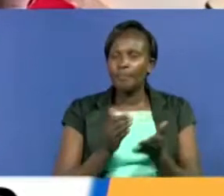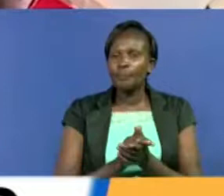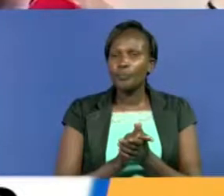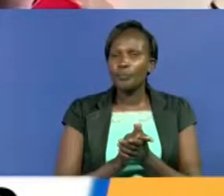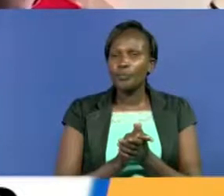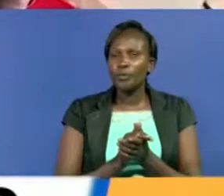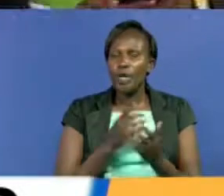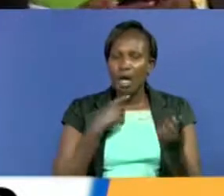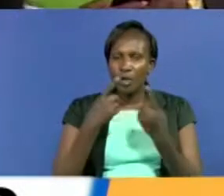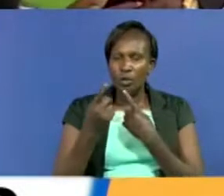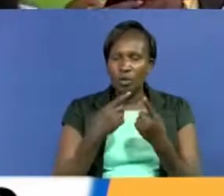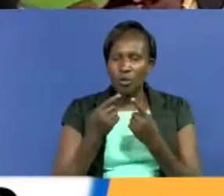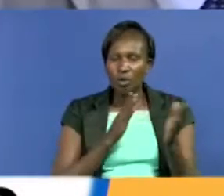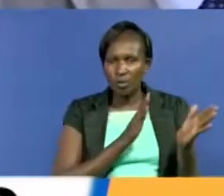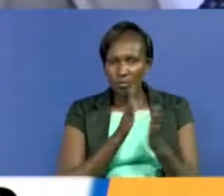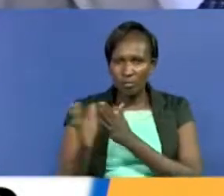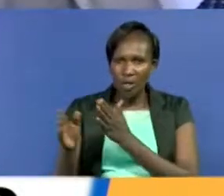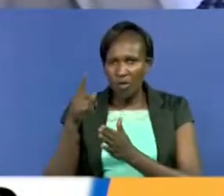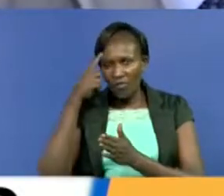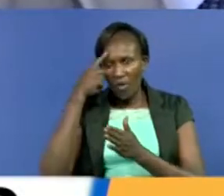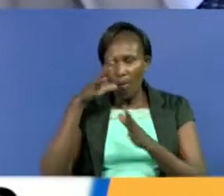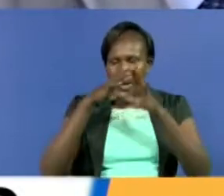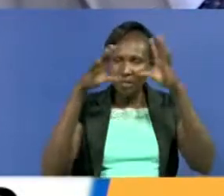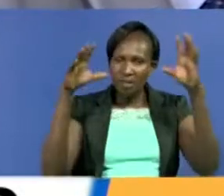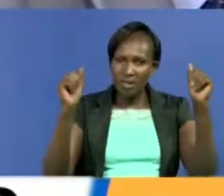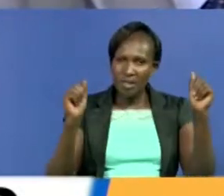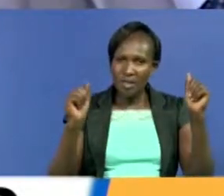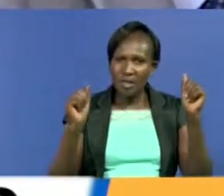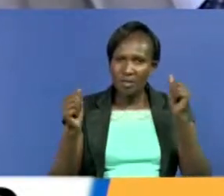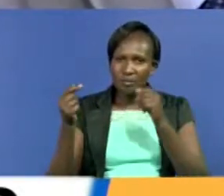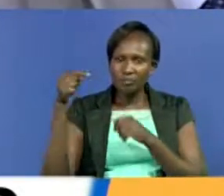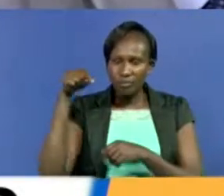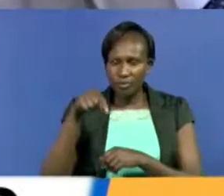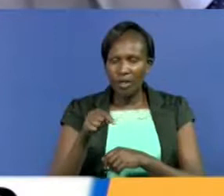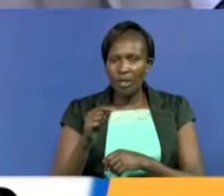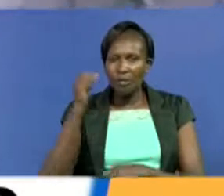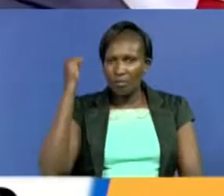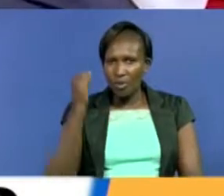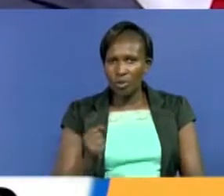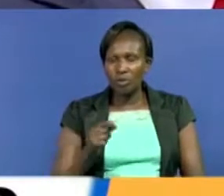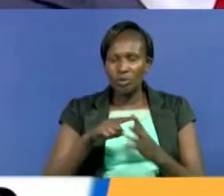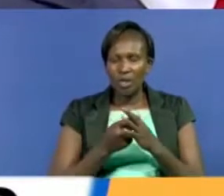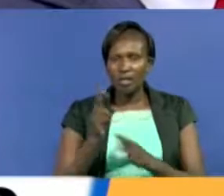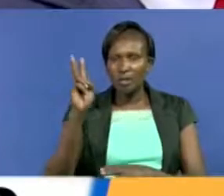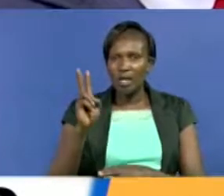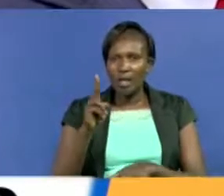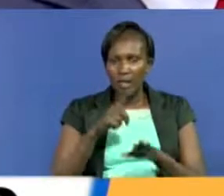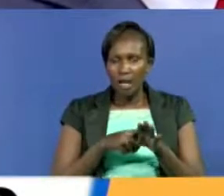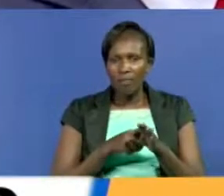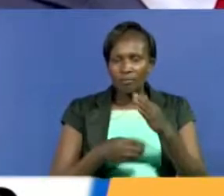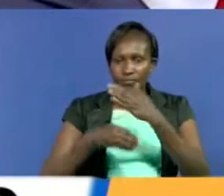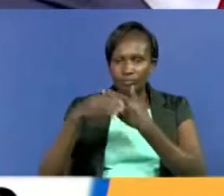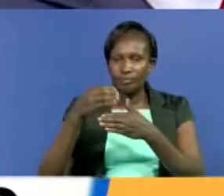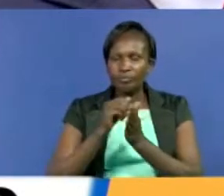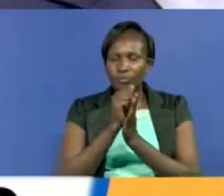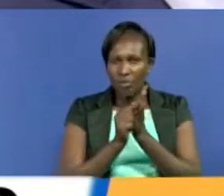Dena akizungumzia mipango ya Rais Uhuru Kenyatta kuzuru kaunti ya Kajiado kuzindua awamu ya pili ya ujenzi wa reli ya